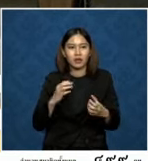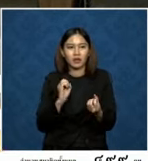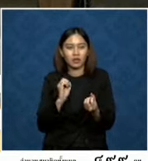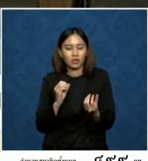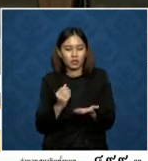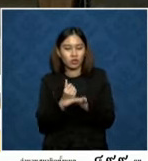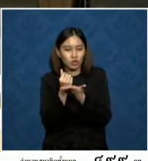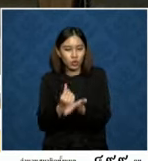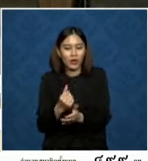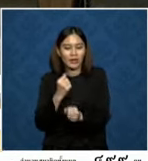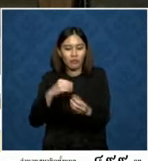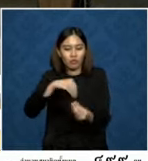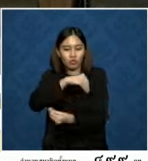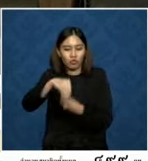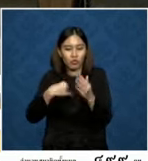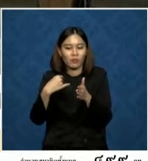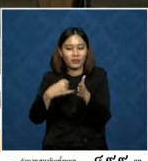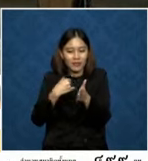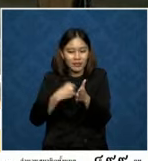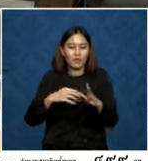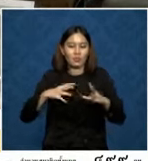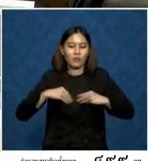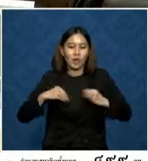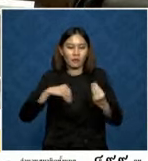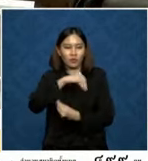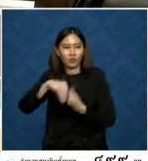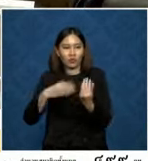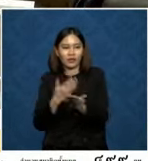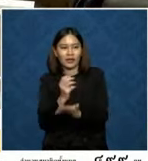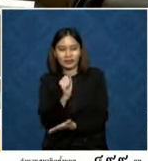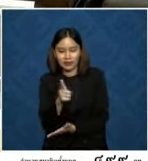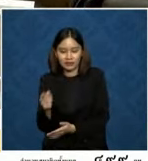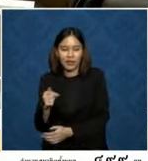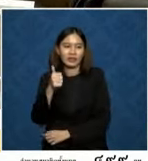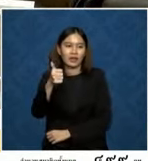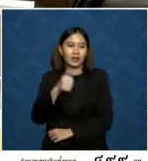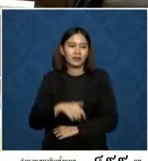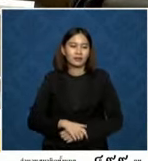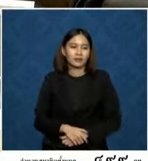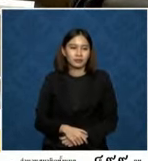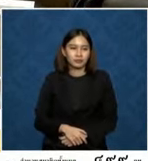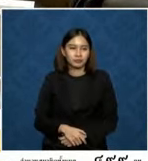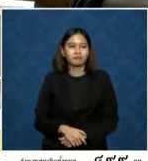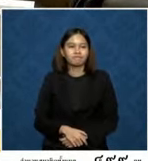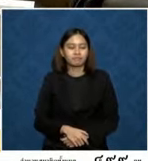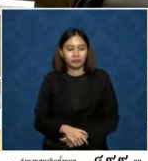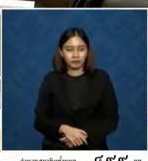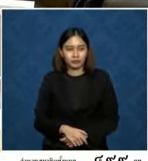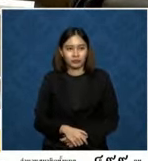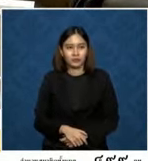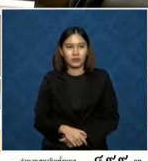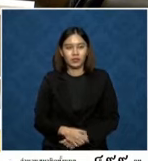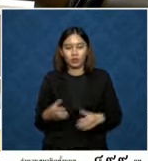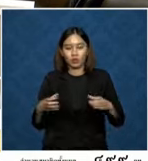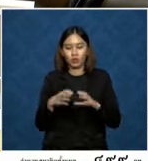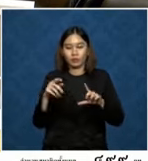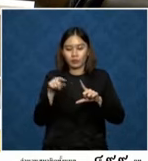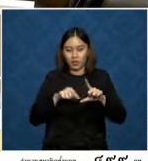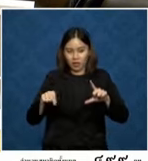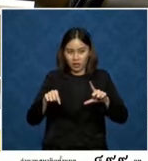พคล่องนะครับแล้วก็เกิดการยอมรับในการธุรกิจในการใช้จ่ายกันนะครับท่านประธานครับแน่นอนแหละครับว่าพรรคก้าวไกล